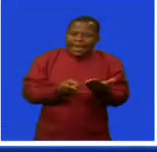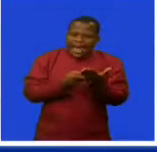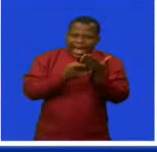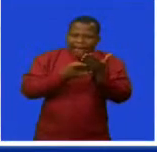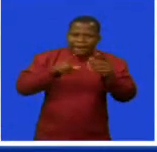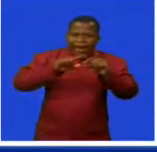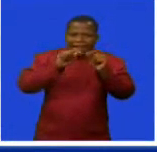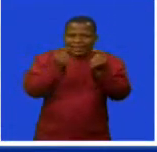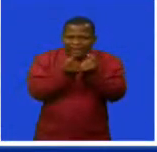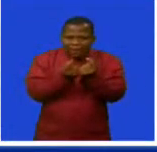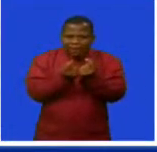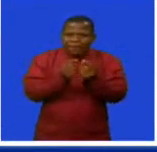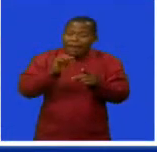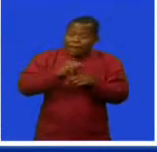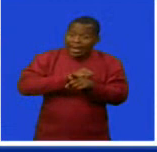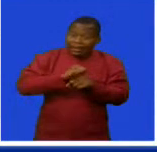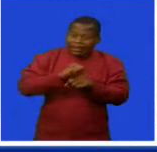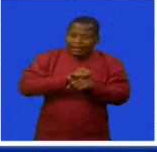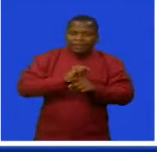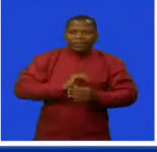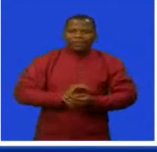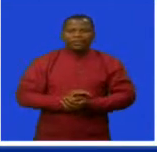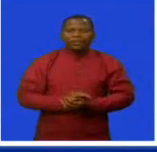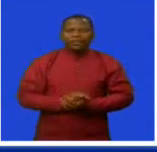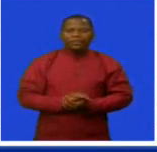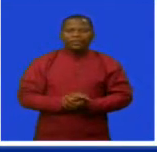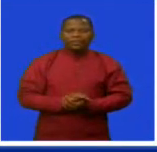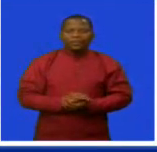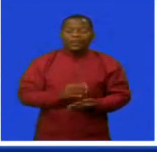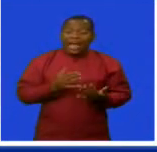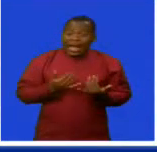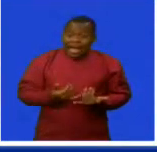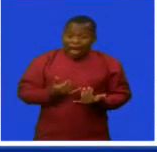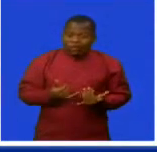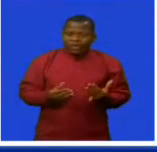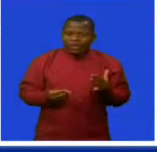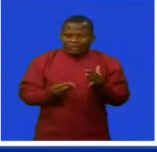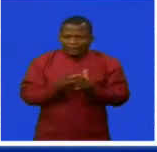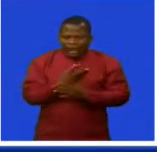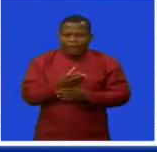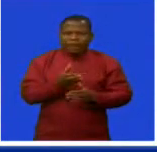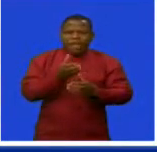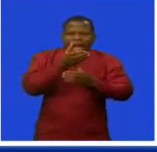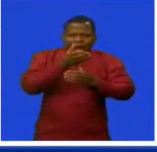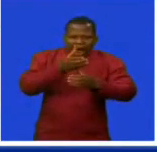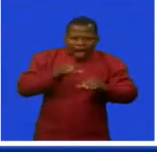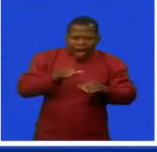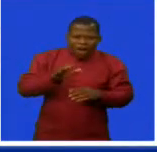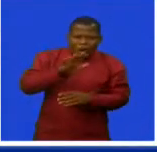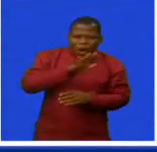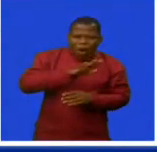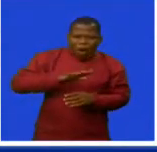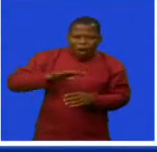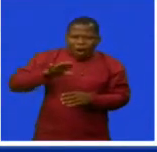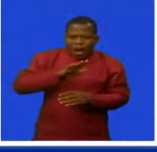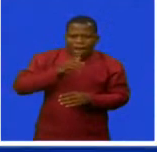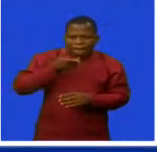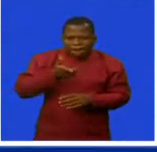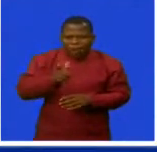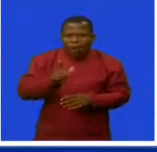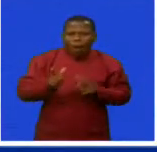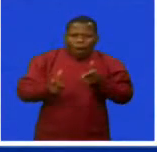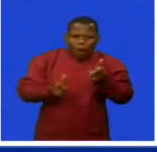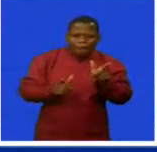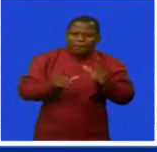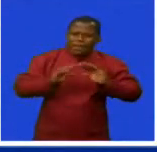ukukonclude danyalo kwakhiwa kwama-mobile stands ethu la that enable shall just gonna come back across the country sifundise madats to the